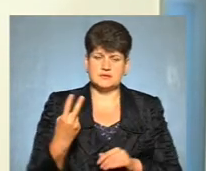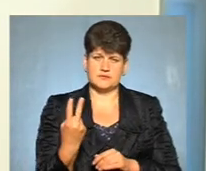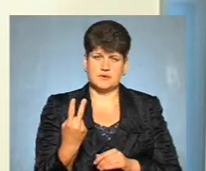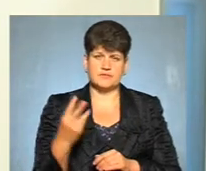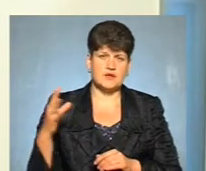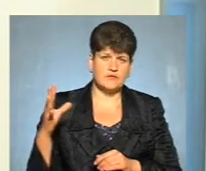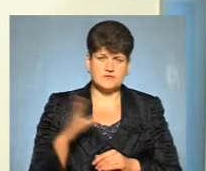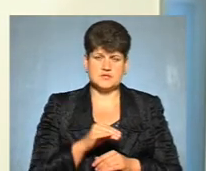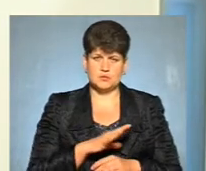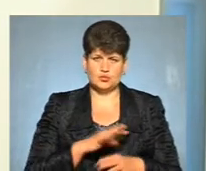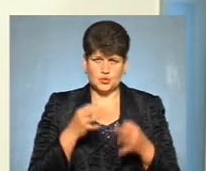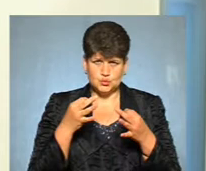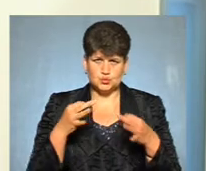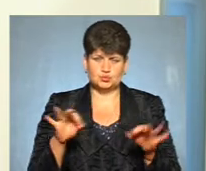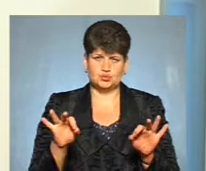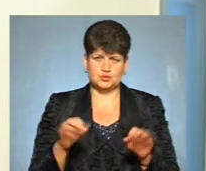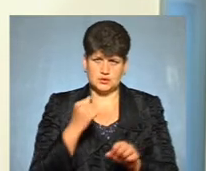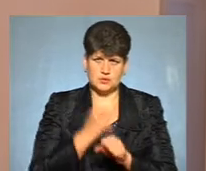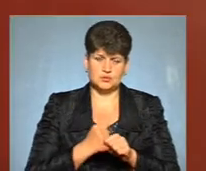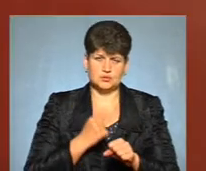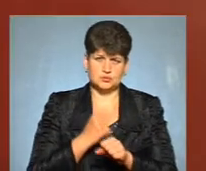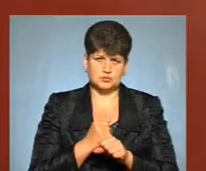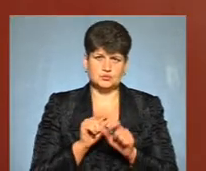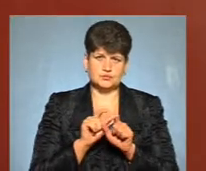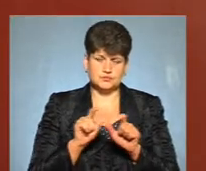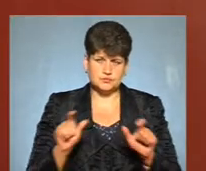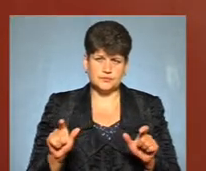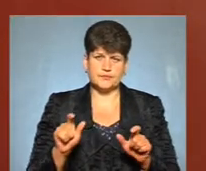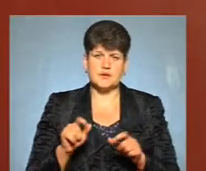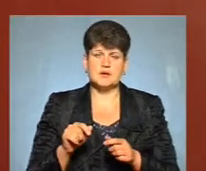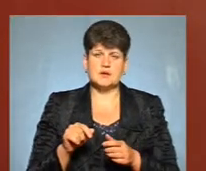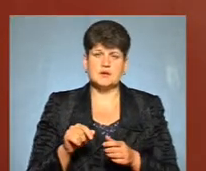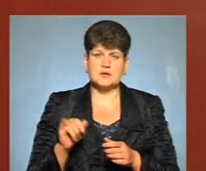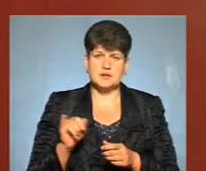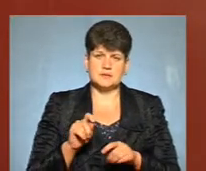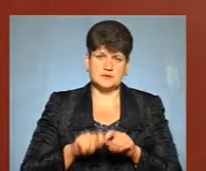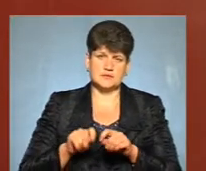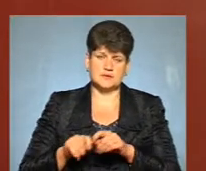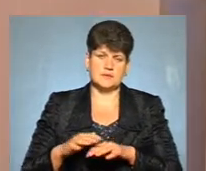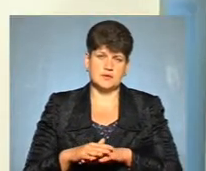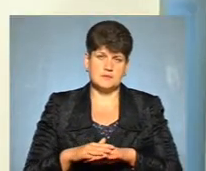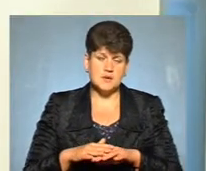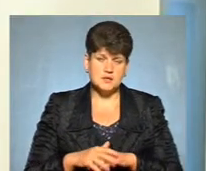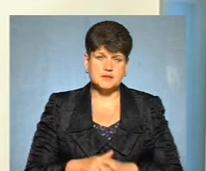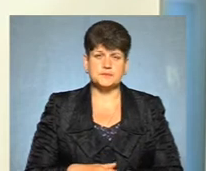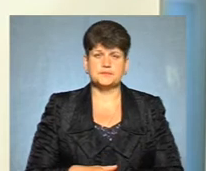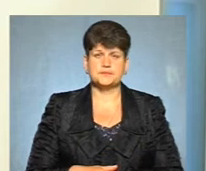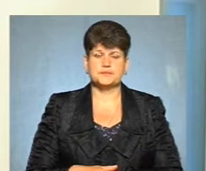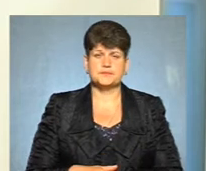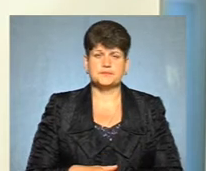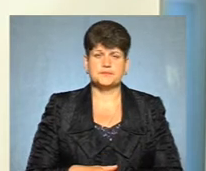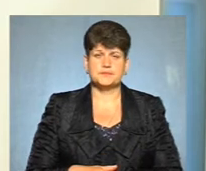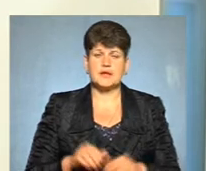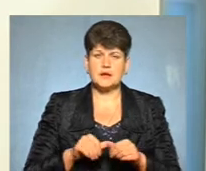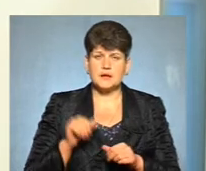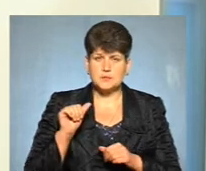були допущені до роботи в пункті тестування і до участі в тестуванні з математики. Крім